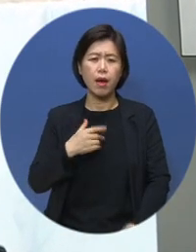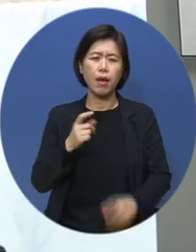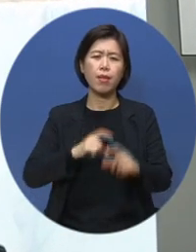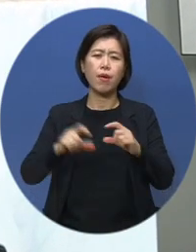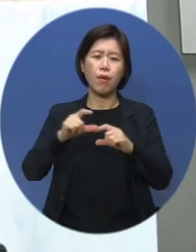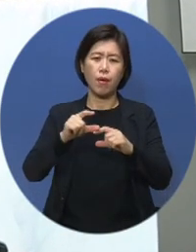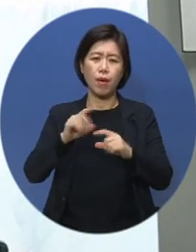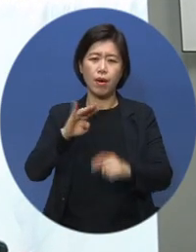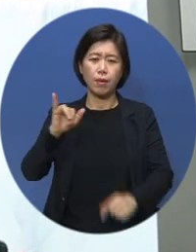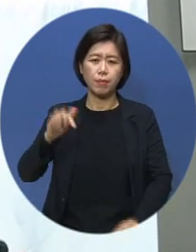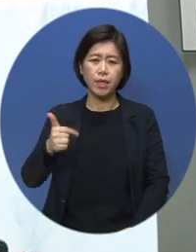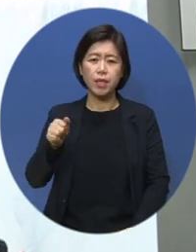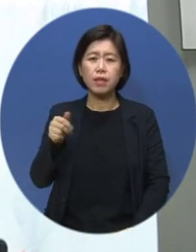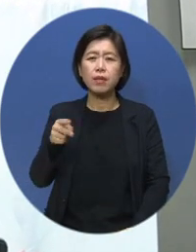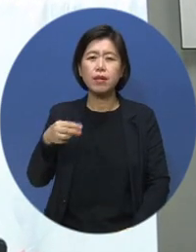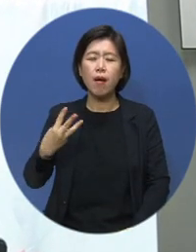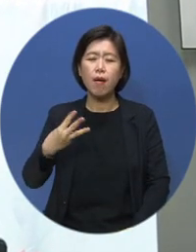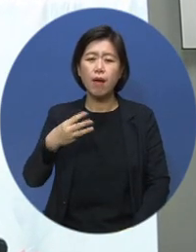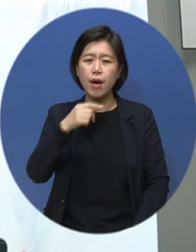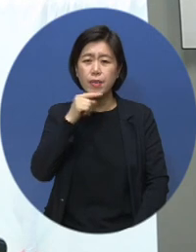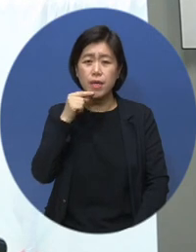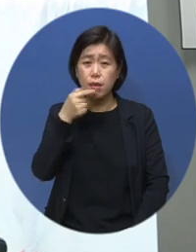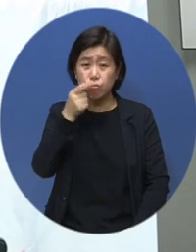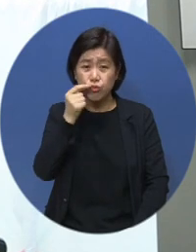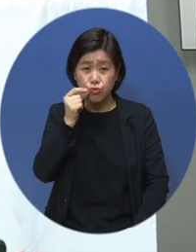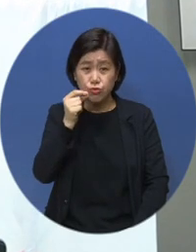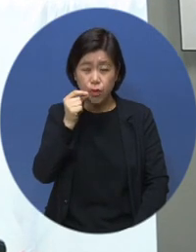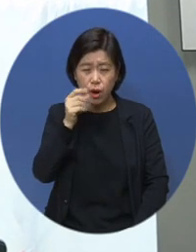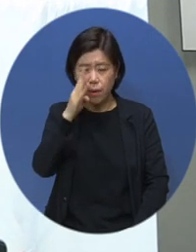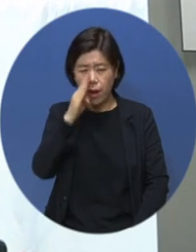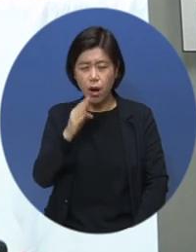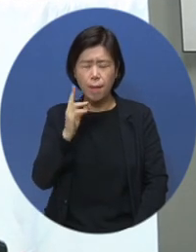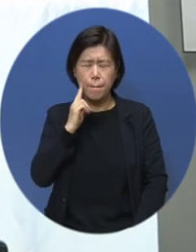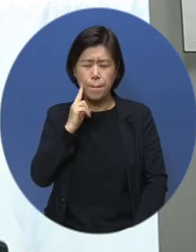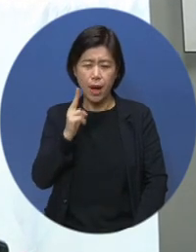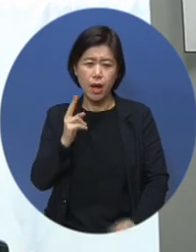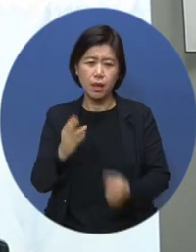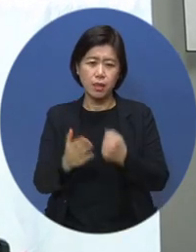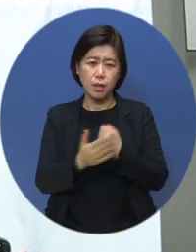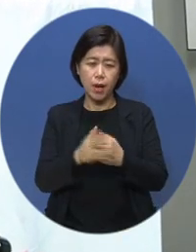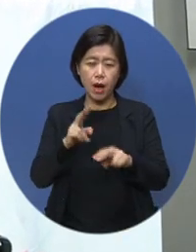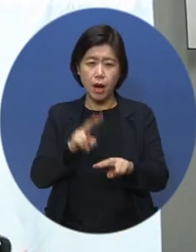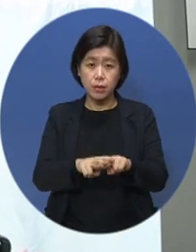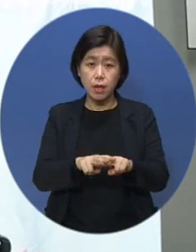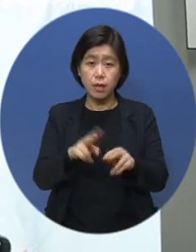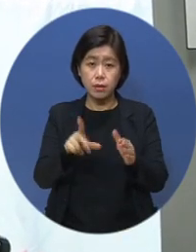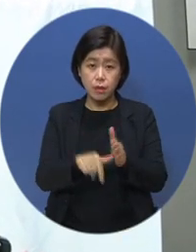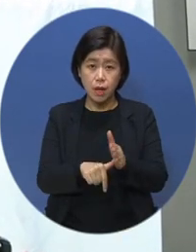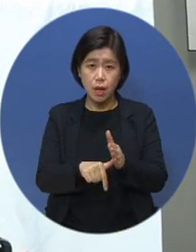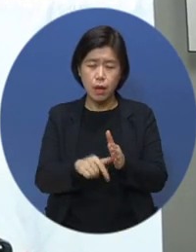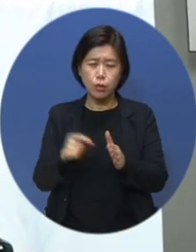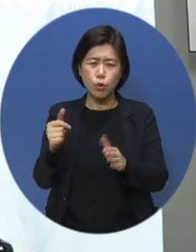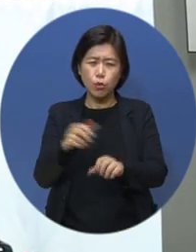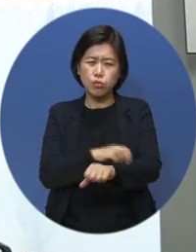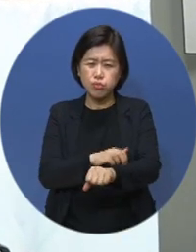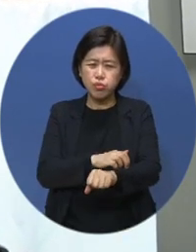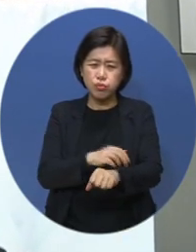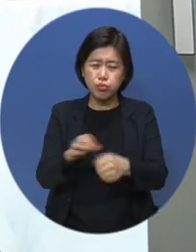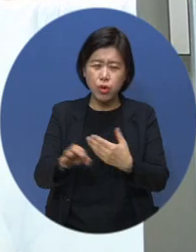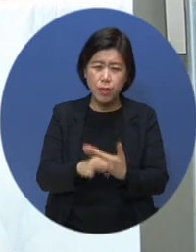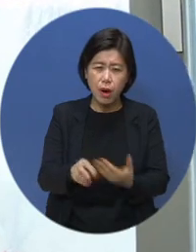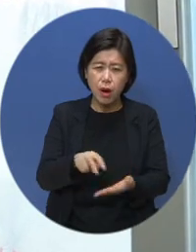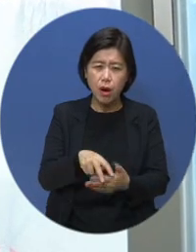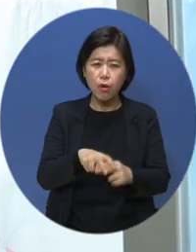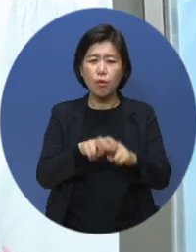빈혈이 심해 가지고 이렇게 앉아 있는게 조금 어지러움 심해서 앉아있다가 불편하면 또 이렇게 뒤로